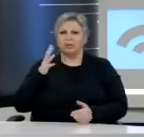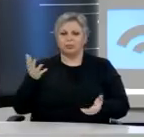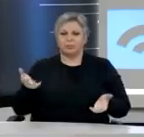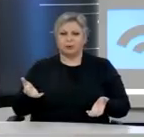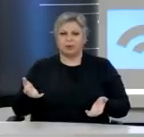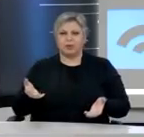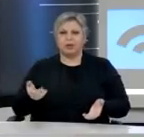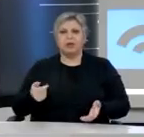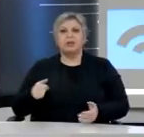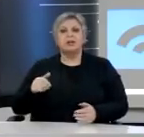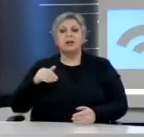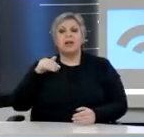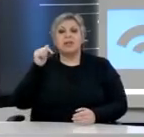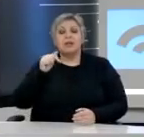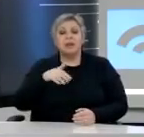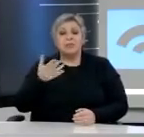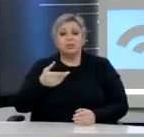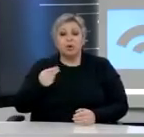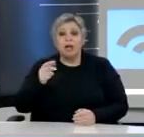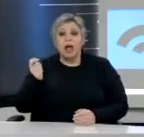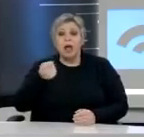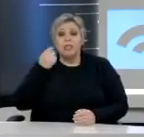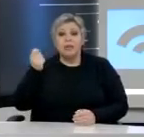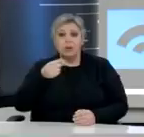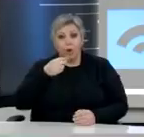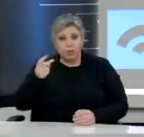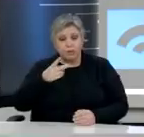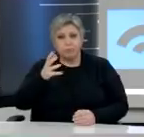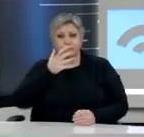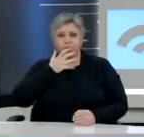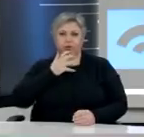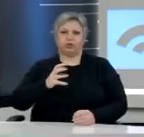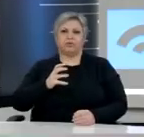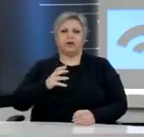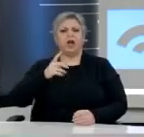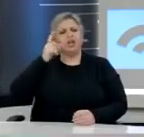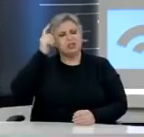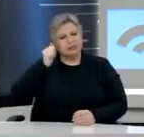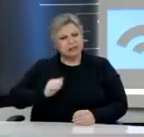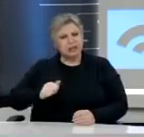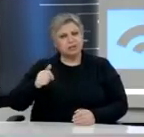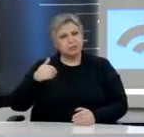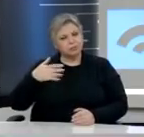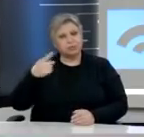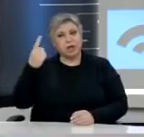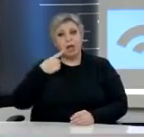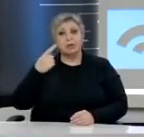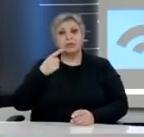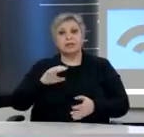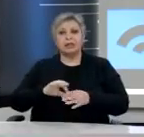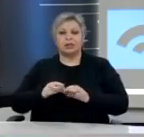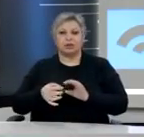λαϊκισμού και διχασμού πάνω σε ένα κρίσιμο εθνικό θέμα και όλους θα μας κρίνει η ιστορία, αλλά θα μας κρίνει και ο ελληνικός